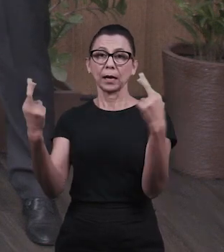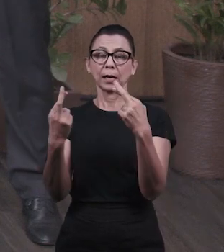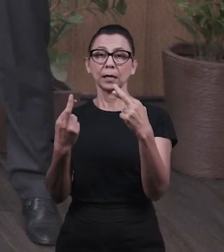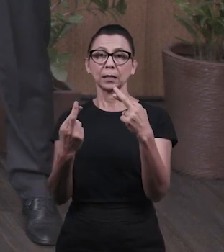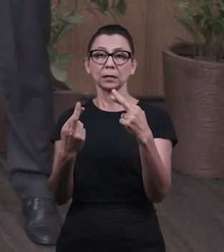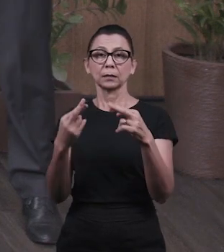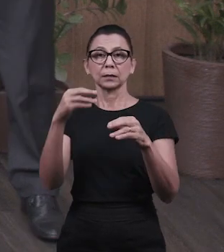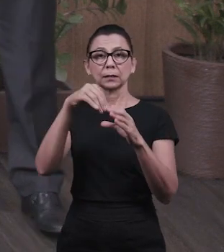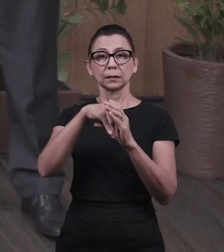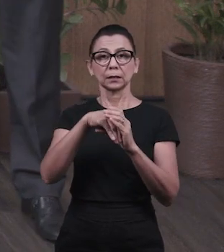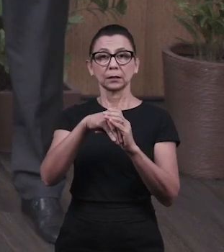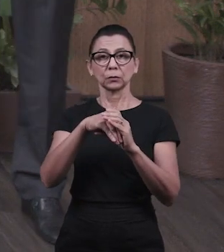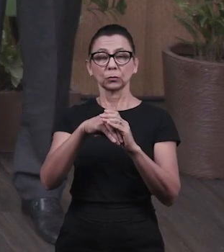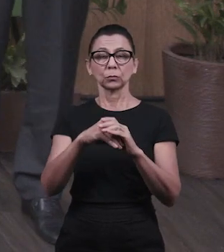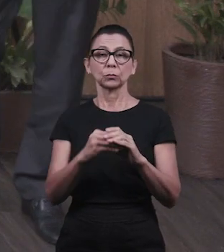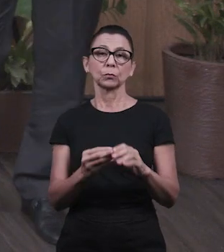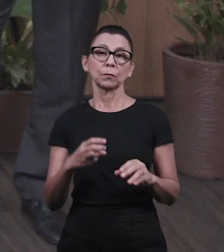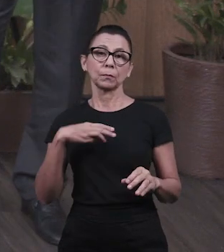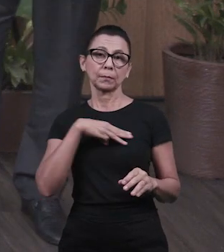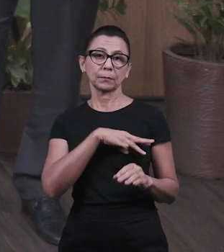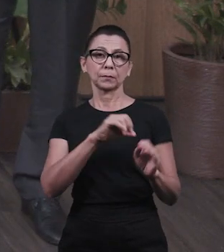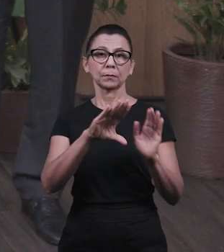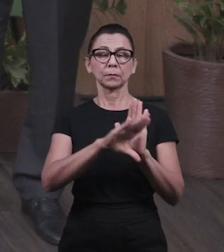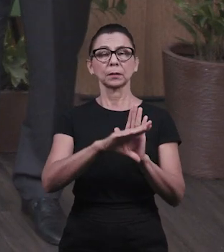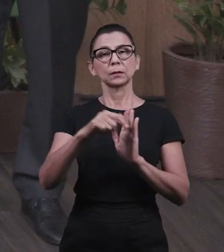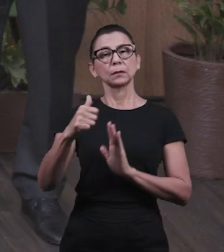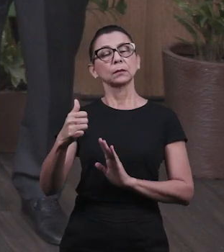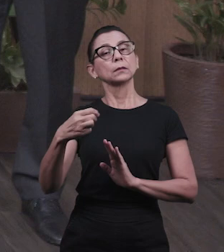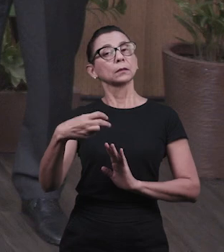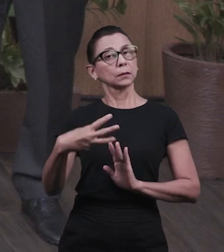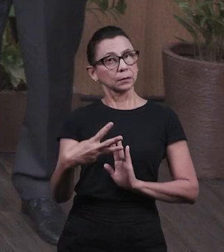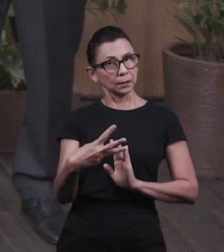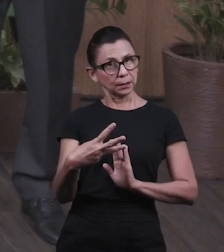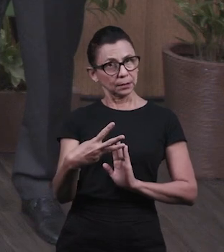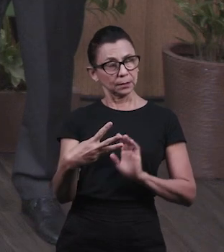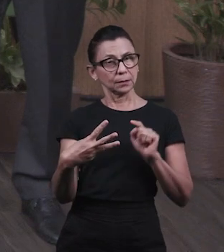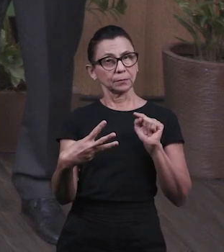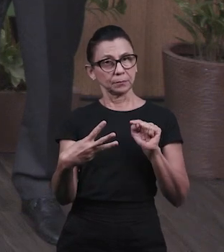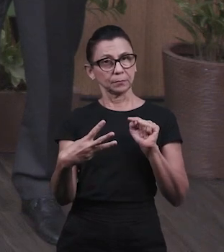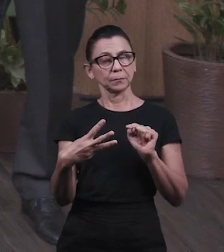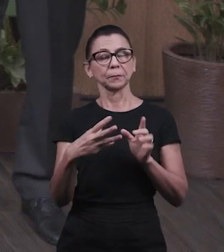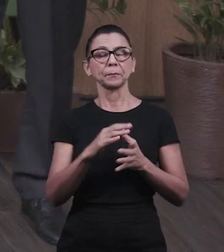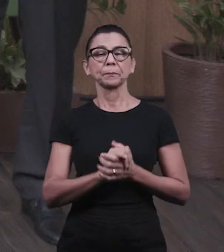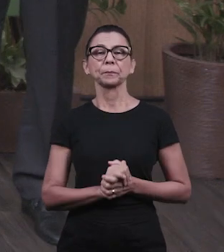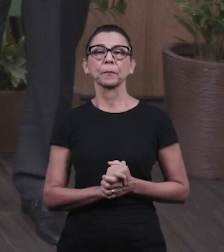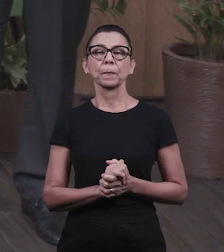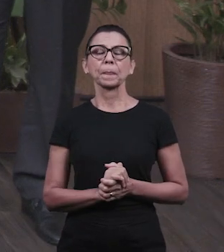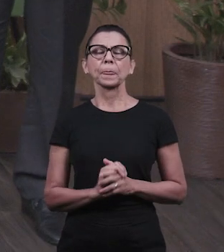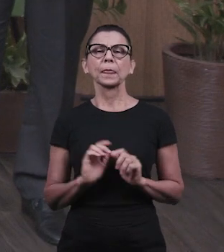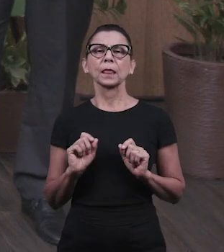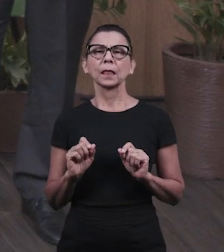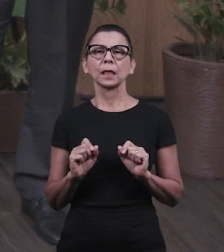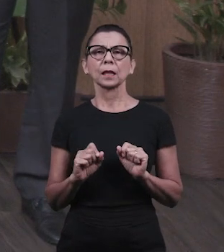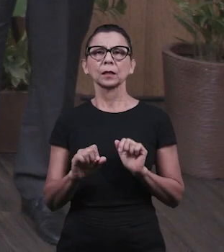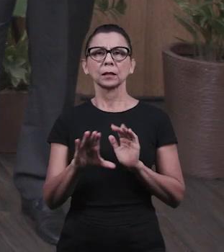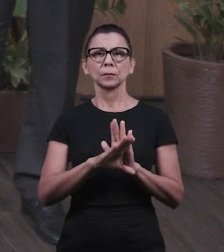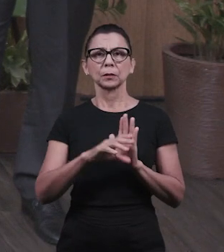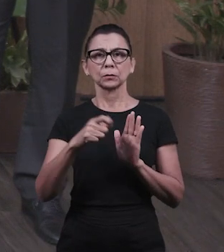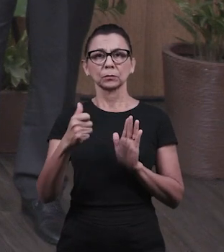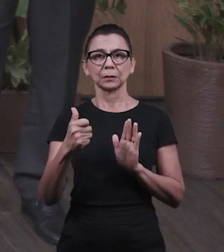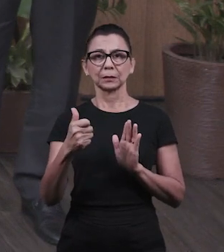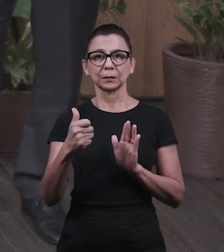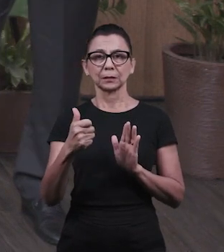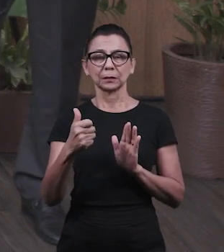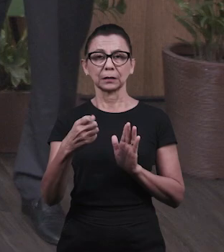царстве, которые написаны в Евангелии от Матфея в 13 главе. Это 13 глава Евангелия от Матфея упоминает 7 притч о